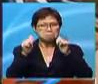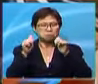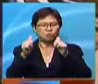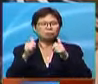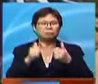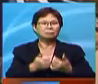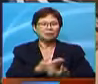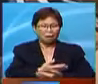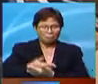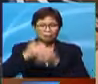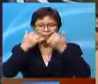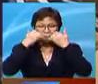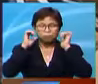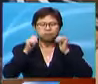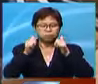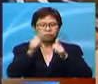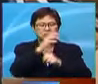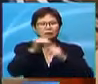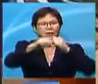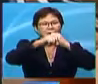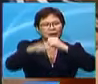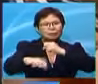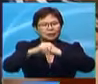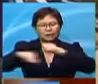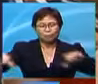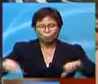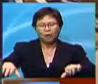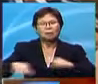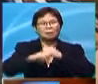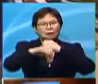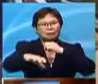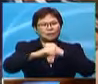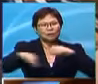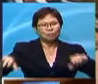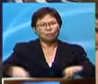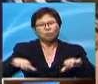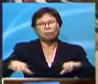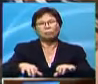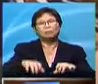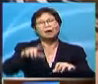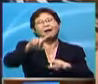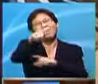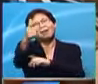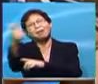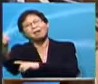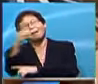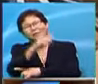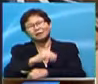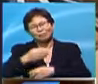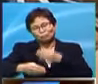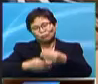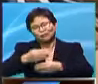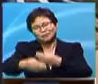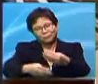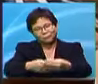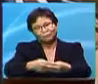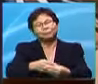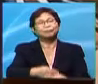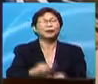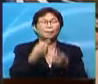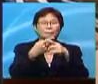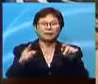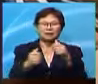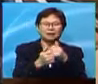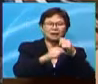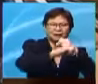sekali dan juga ser kempen-empen yang dijal bersifatak progresif berbeza